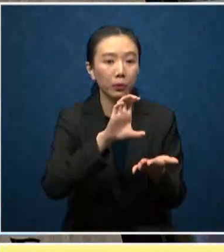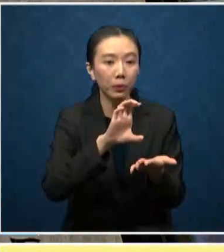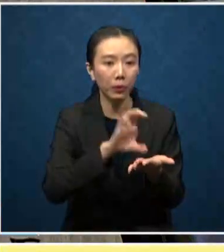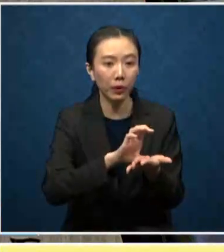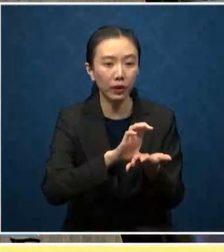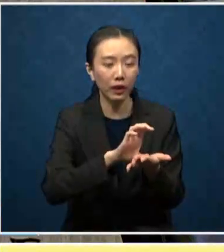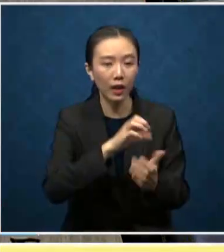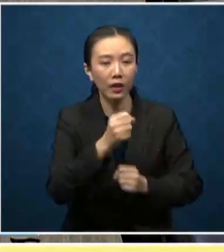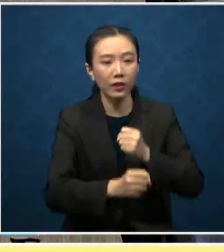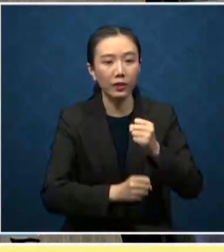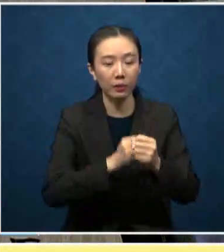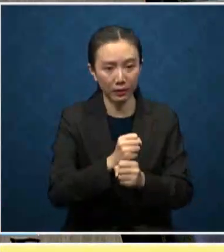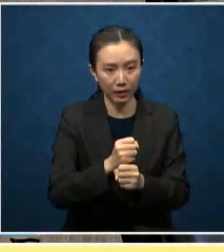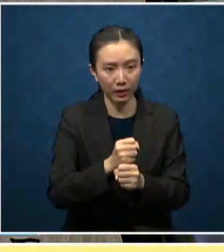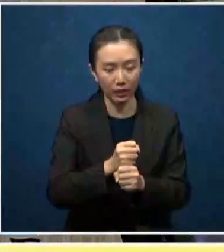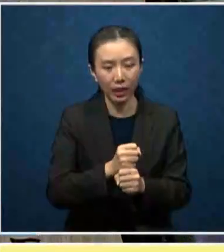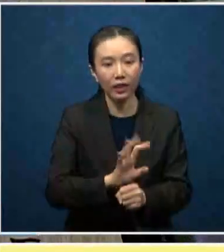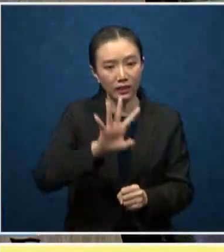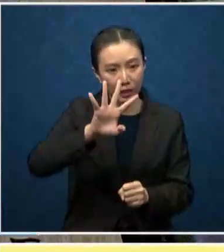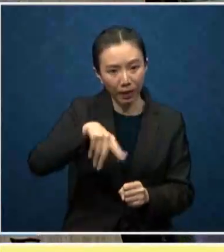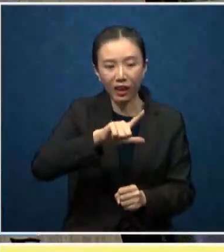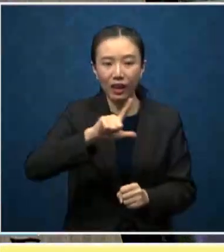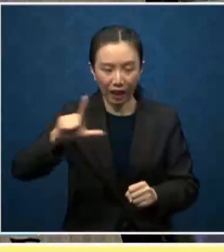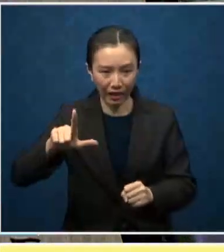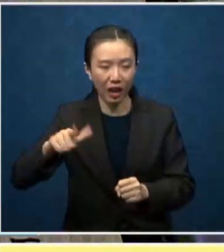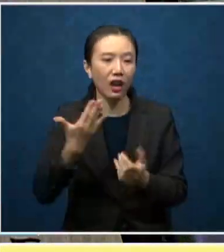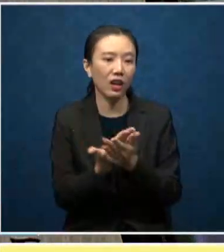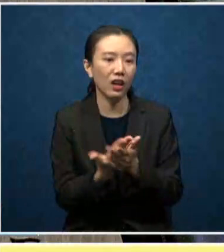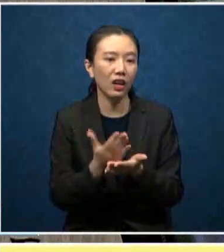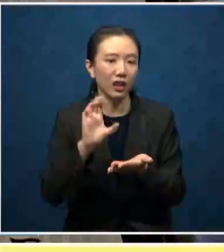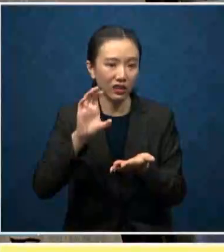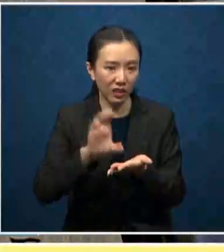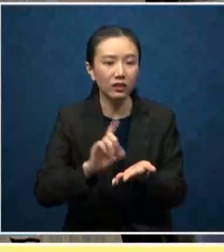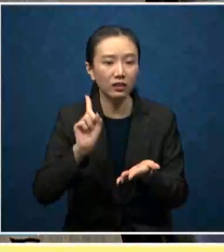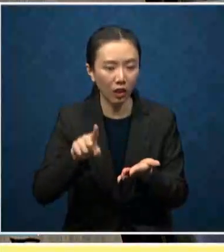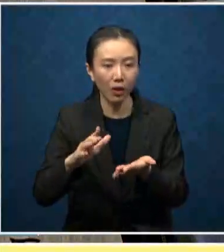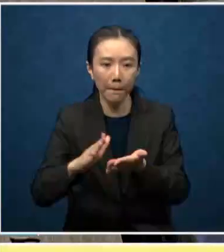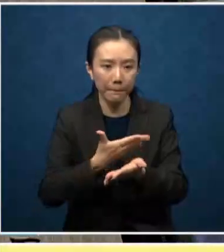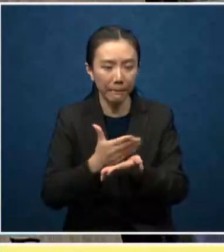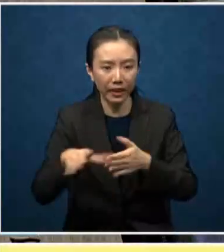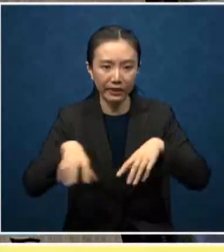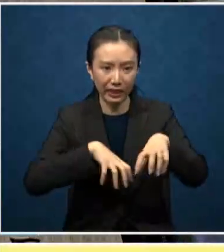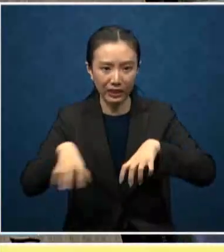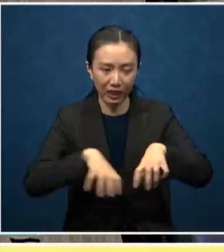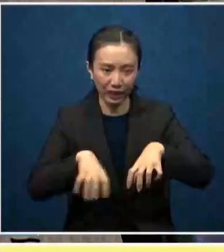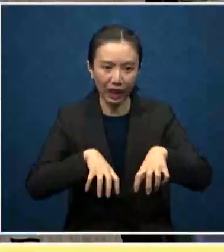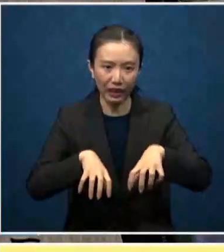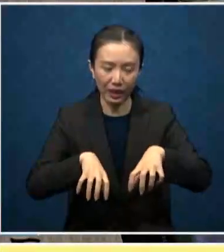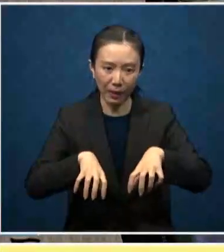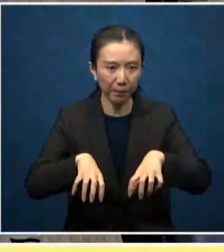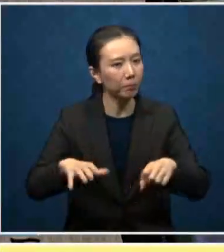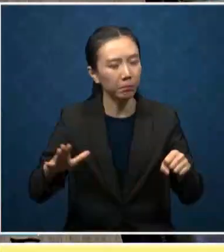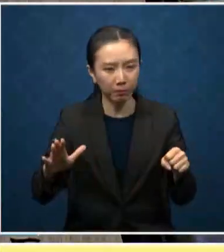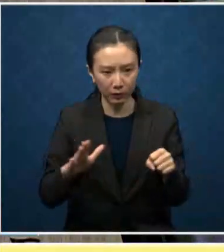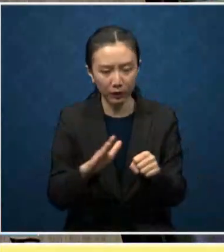ประมาณปีละ 4,000ล้านท่านยิ่งจะต้องใช้เงินได้อย่างมีประสิทธิภาพแล้วก็มีความคุ้มค่าก็ขอ